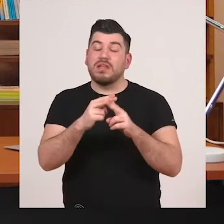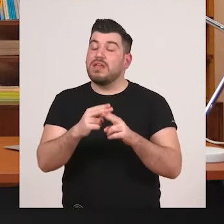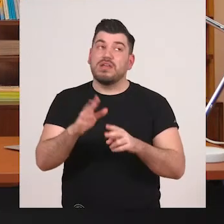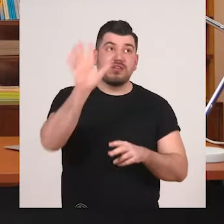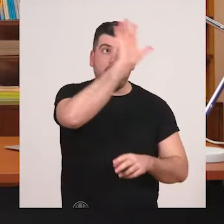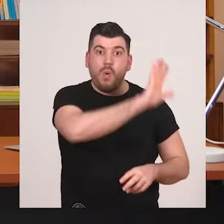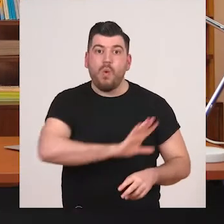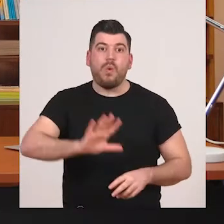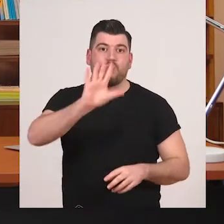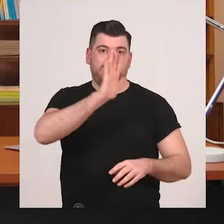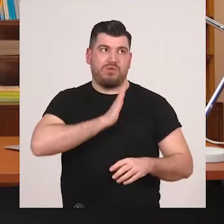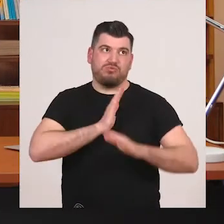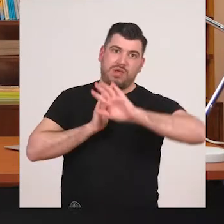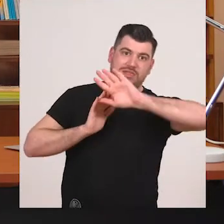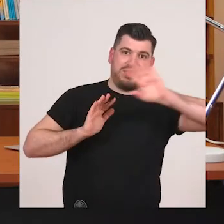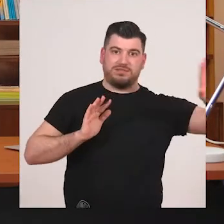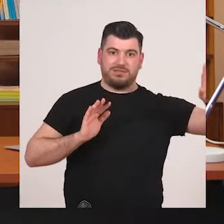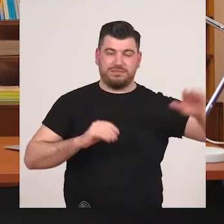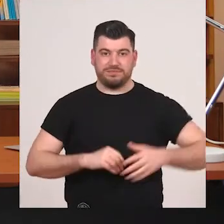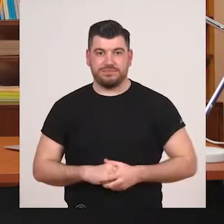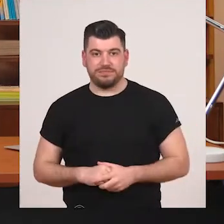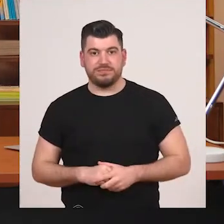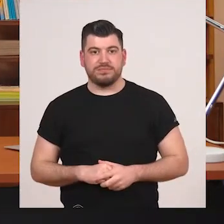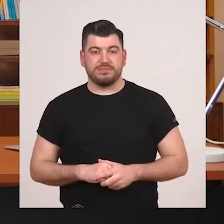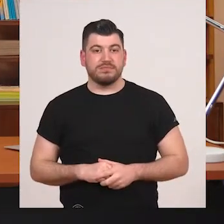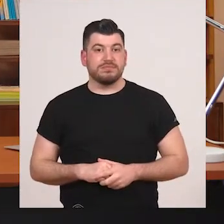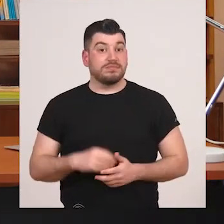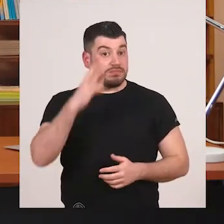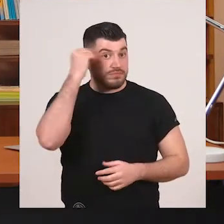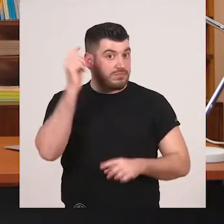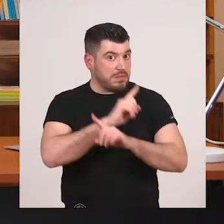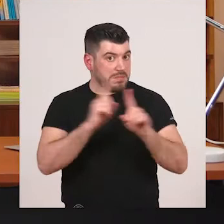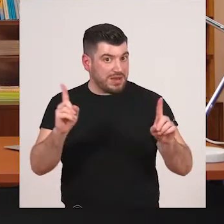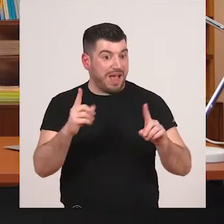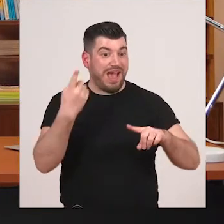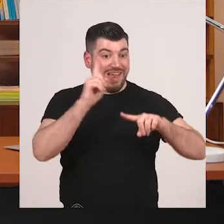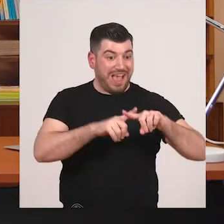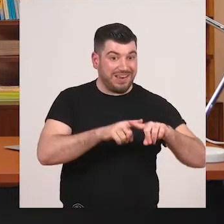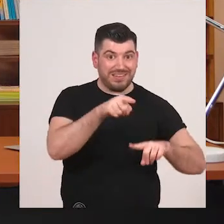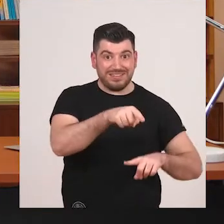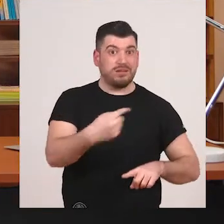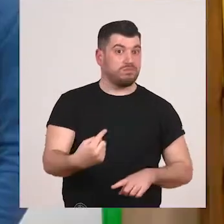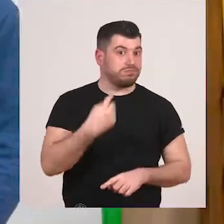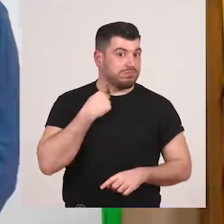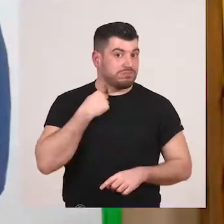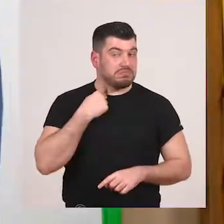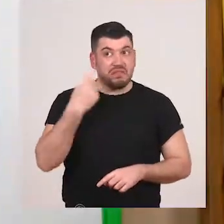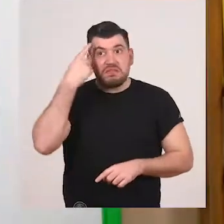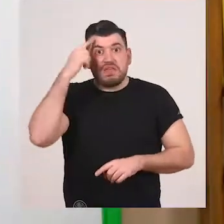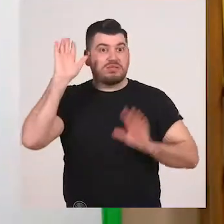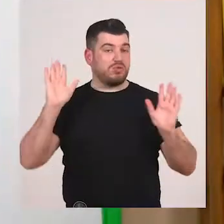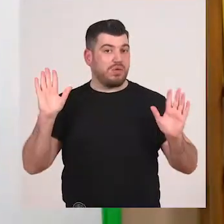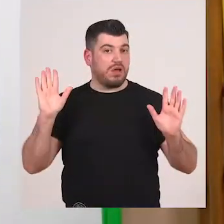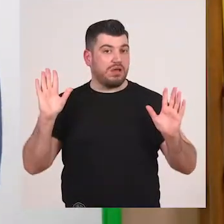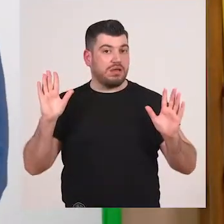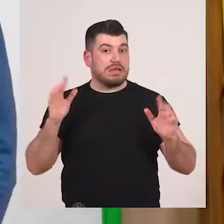ανθρώπους. Βέβαια, να μην ξεχνάμε ότι αν οι Έλληνες δεν είχαν νικήσει σε αυτή τη μάχη, δεν γνωρίζουμε